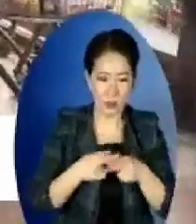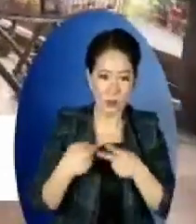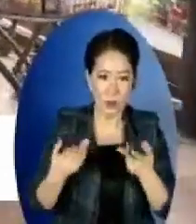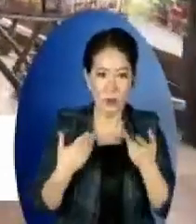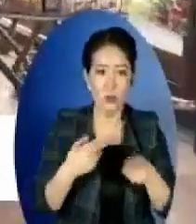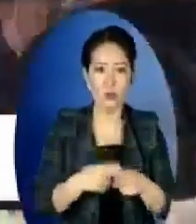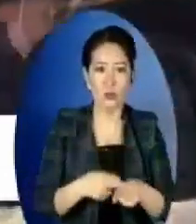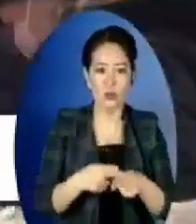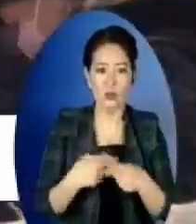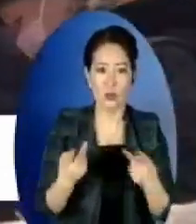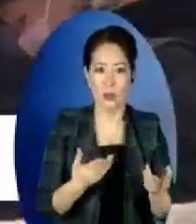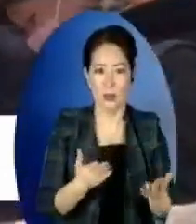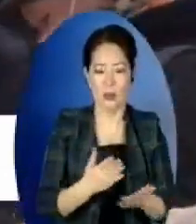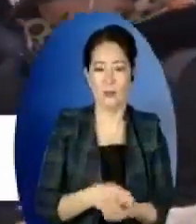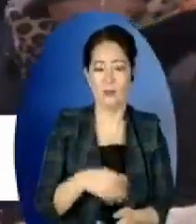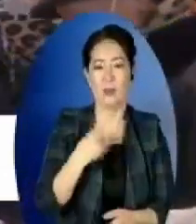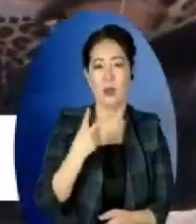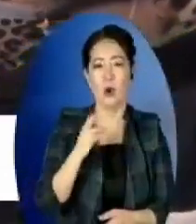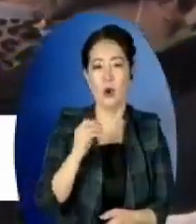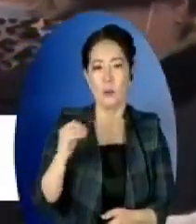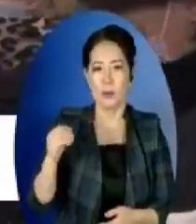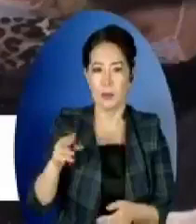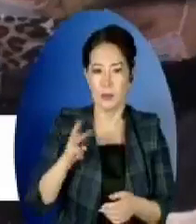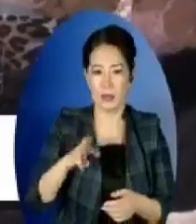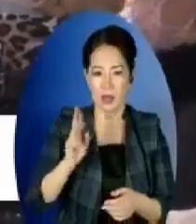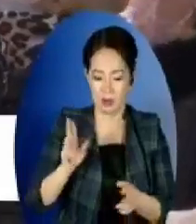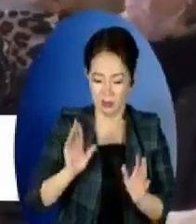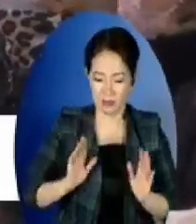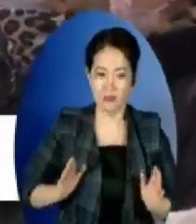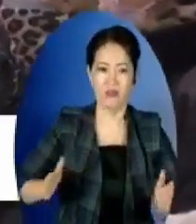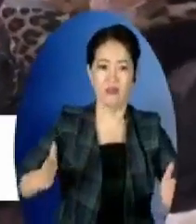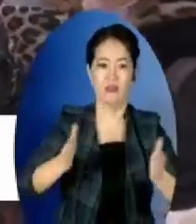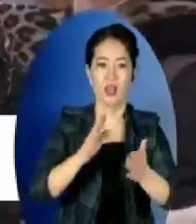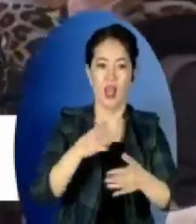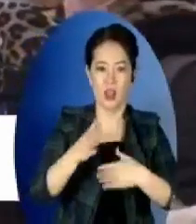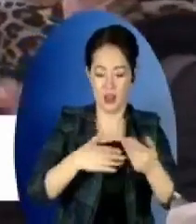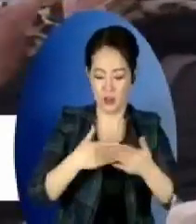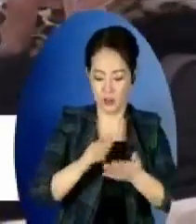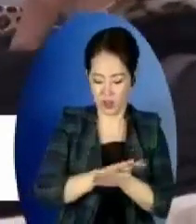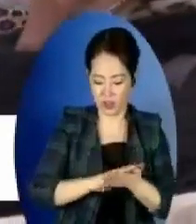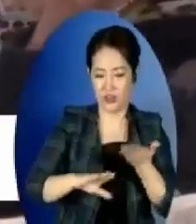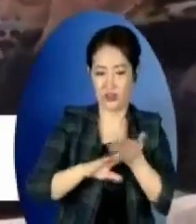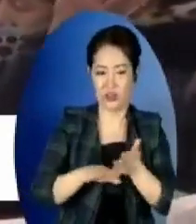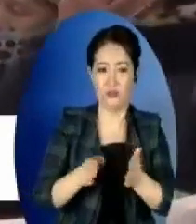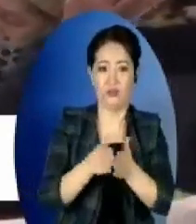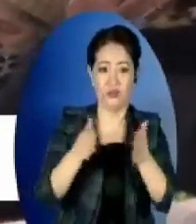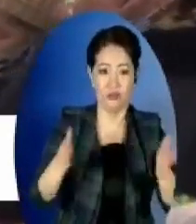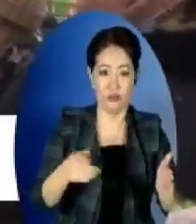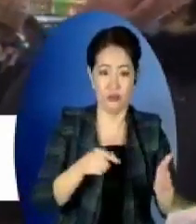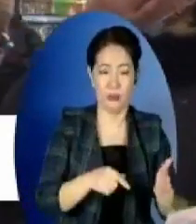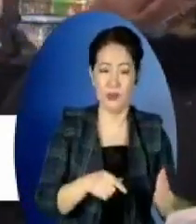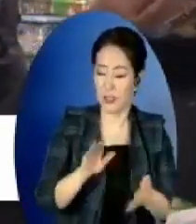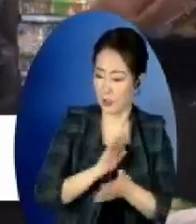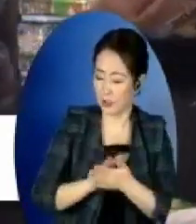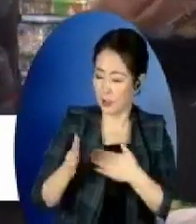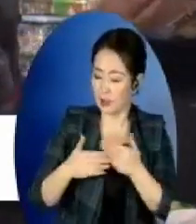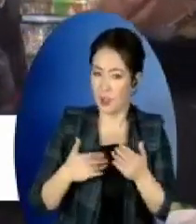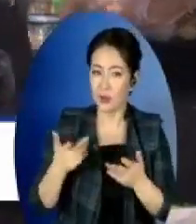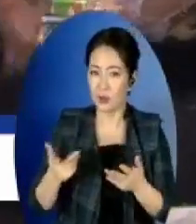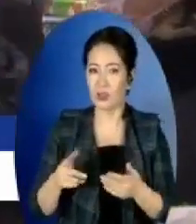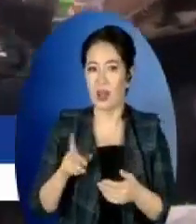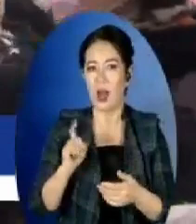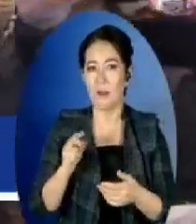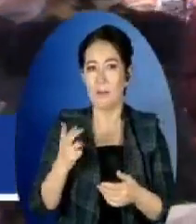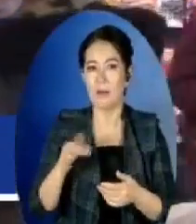байна. 2000 гаруй метр квадратын зохион байгуулалттай дэлгүүр болон шинжлэгдсэн байгаа. За шинэ дэлгүүрийн хувьд бол бид нар илүү хайпермаркет